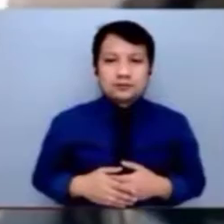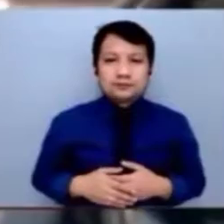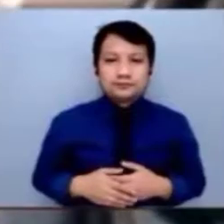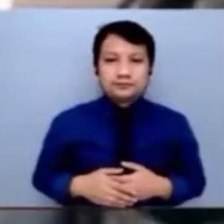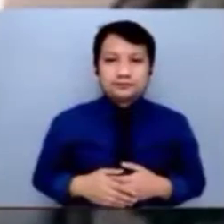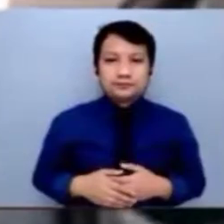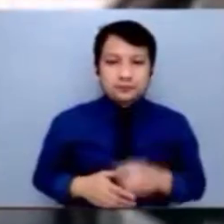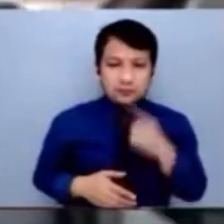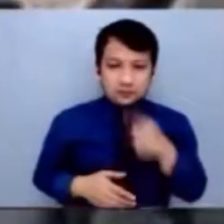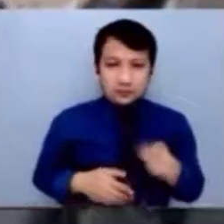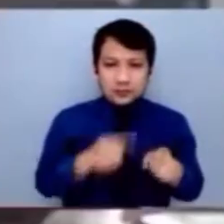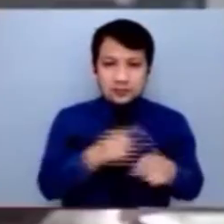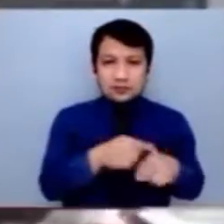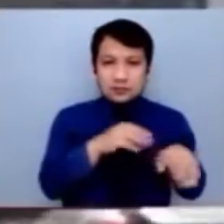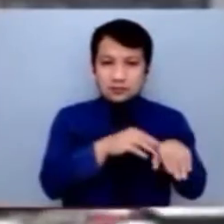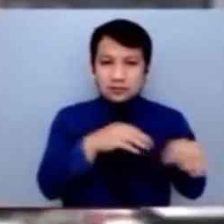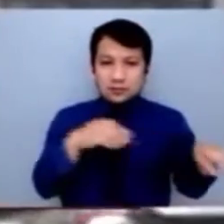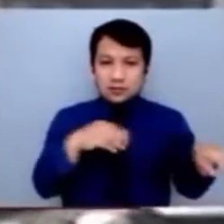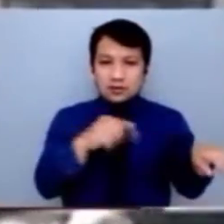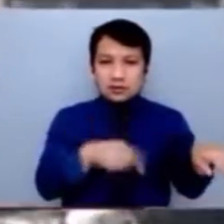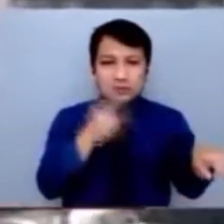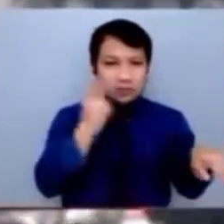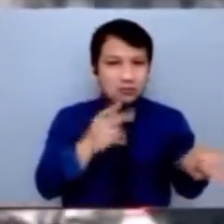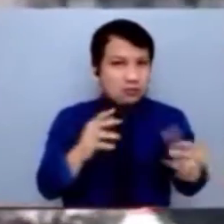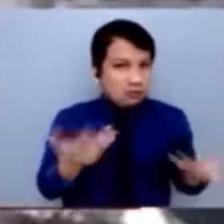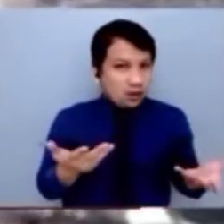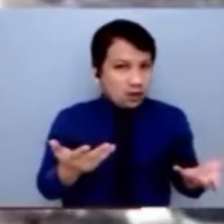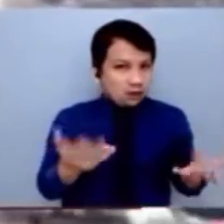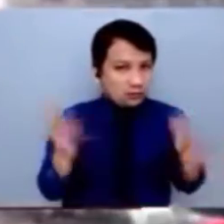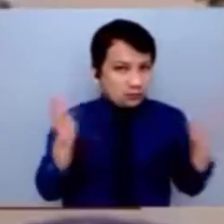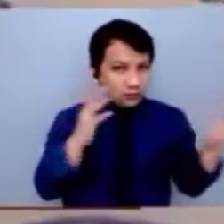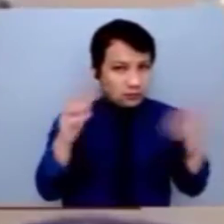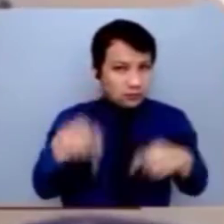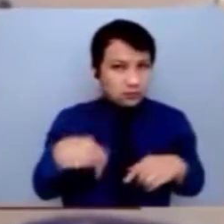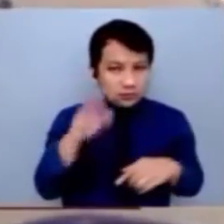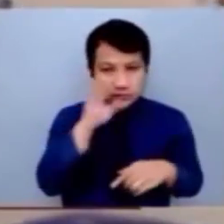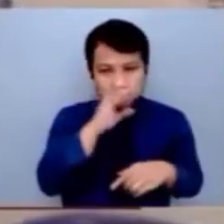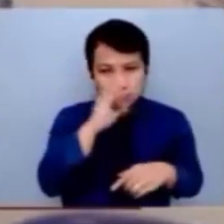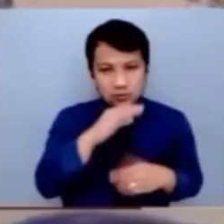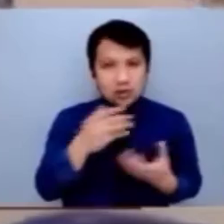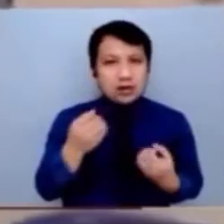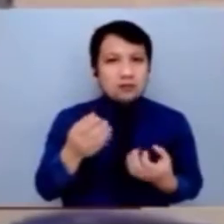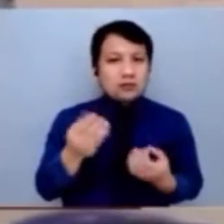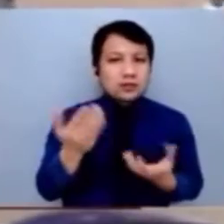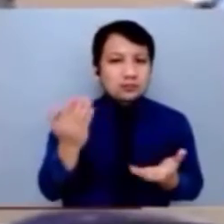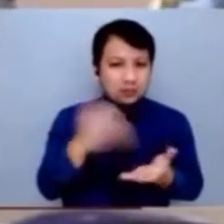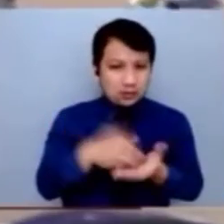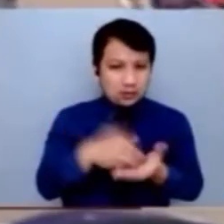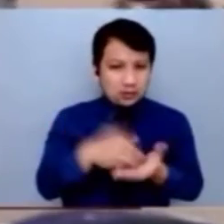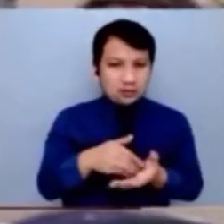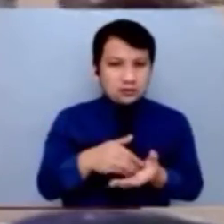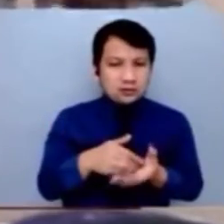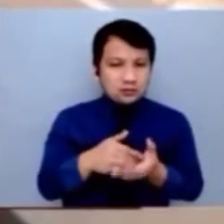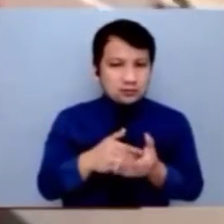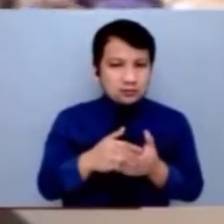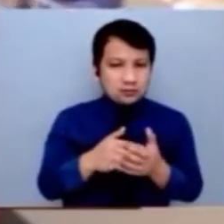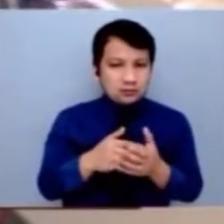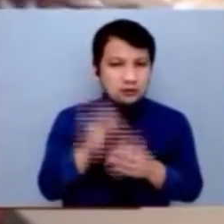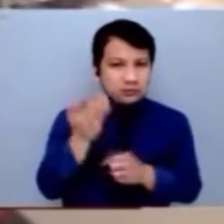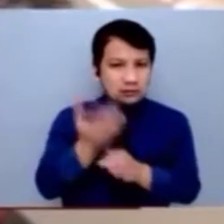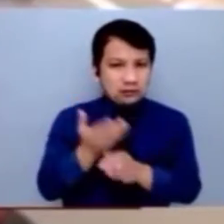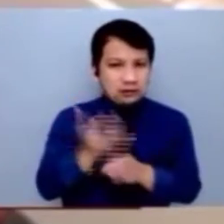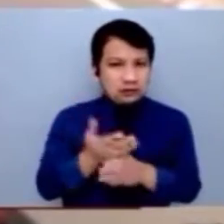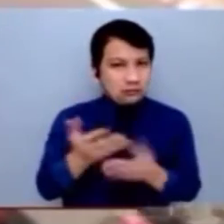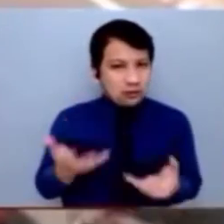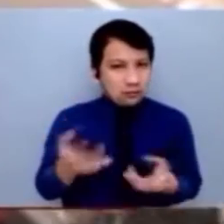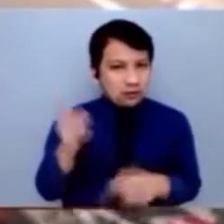Kung ang lagay ng trapiko ang pagpapasehan, parang walang dumang bagyo dito sa Cebu. Marami na ulit kasing mga sasakyang dumadaan. Yun nga lang,